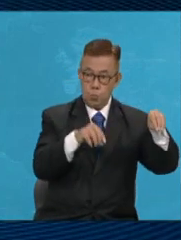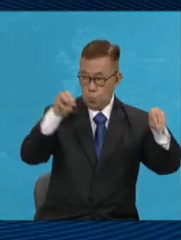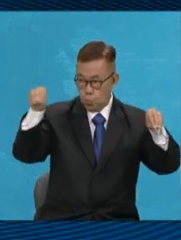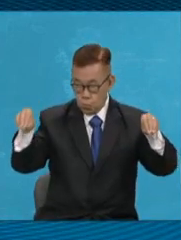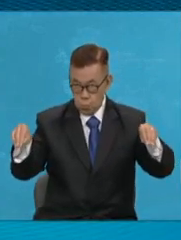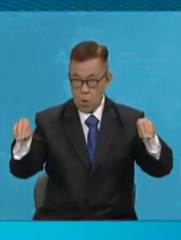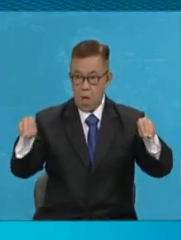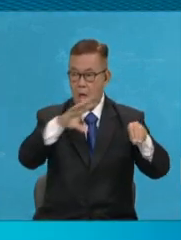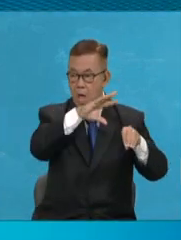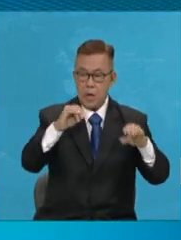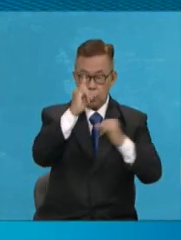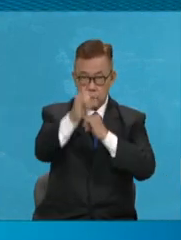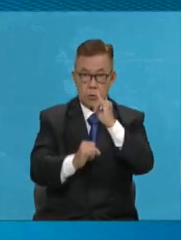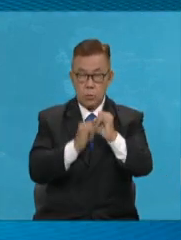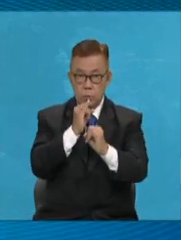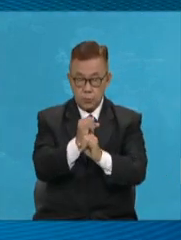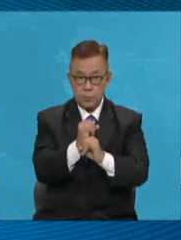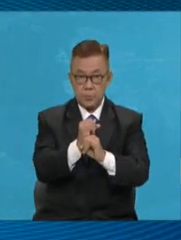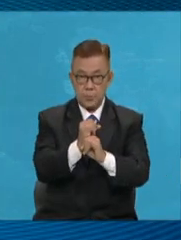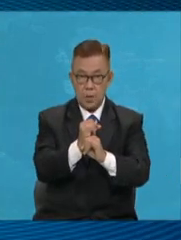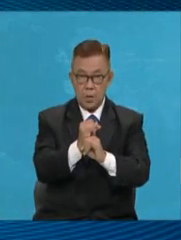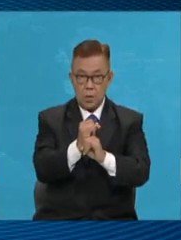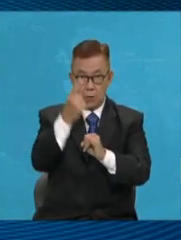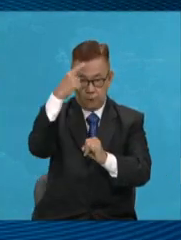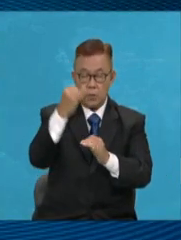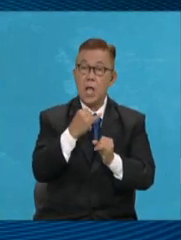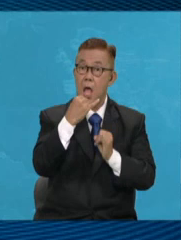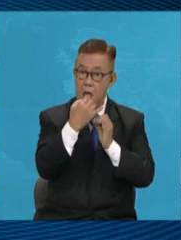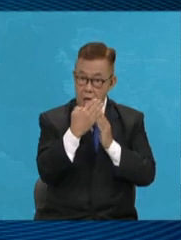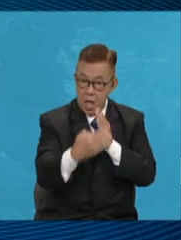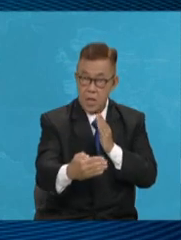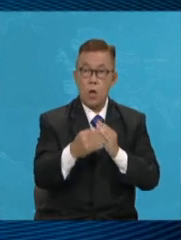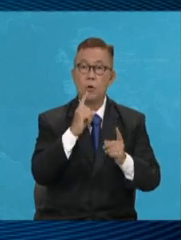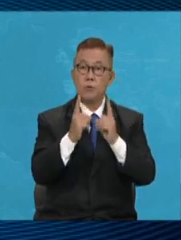antara bangsa pada mengakhiri perutusan tersebut